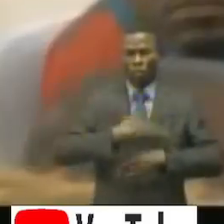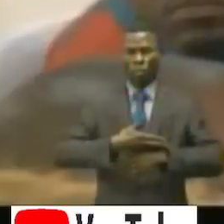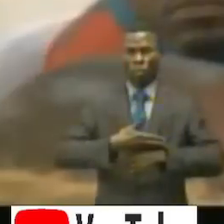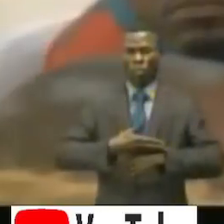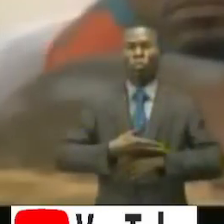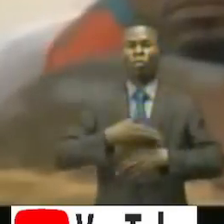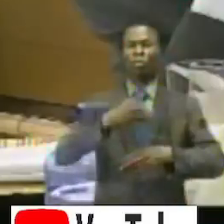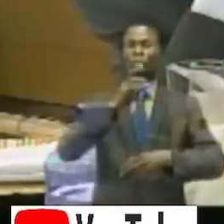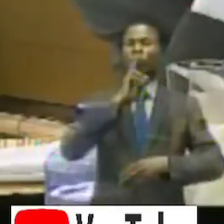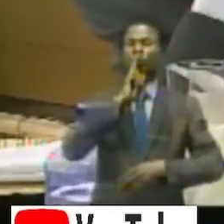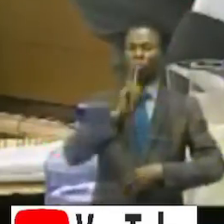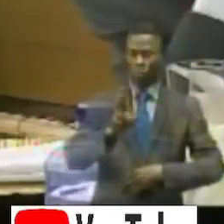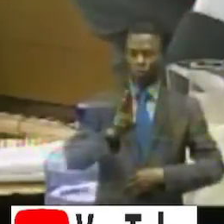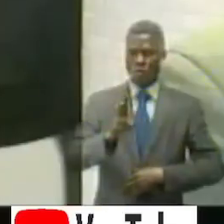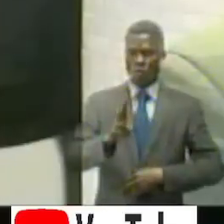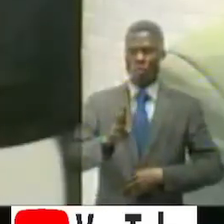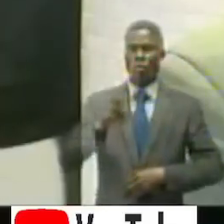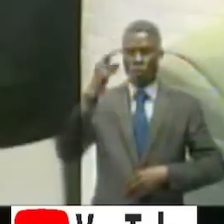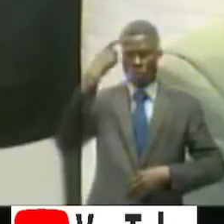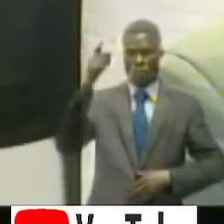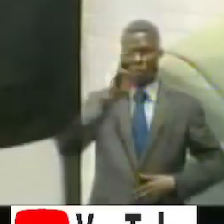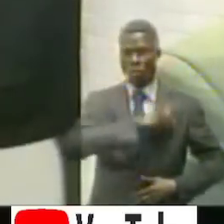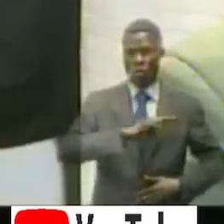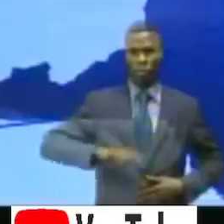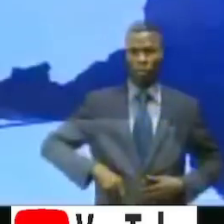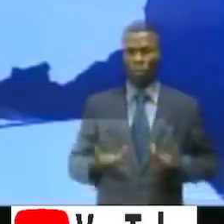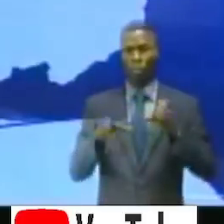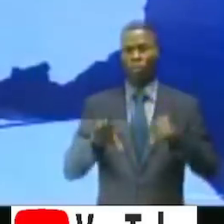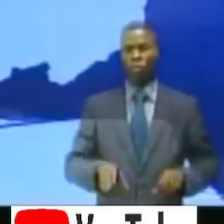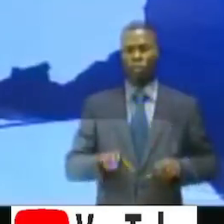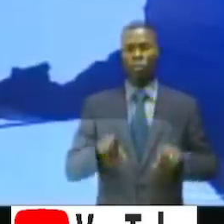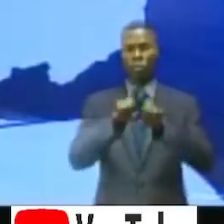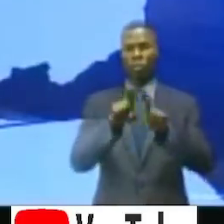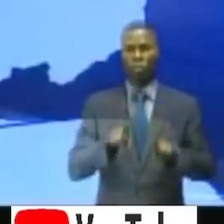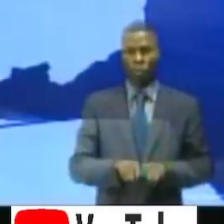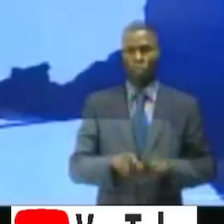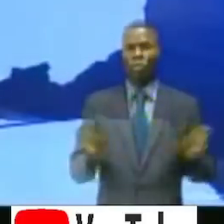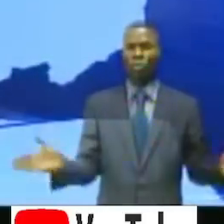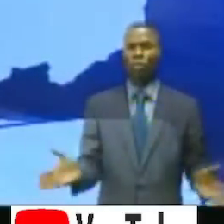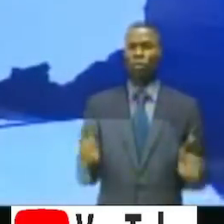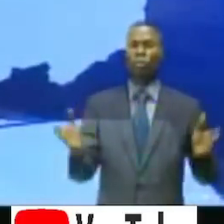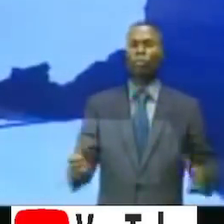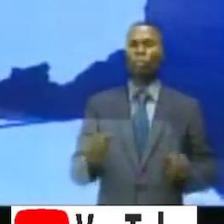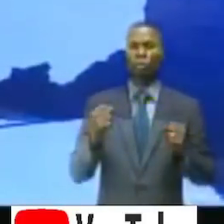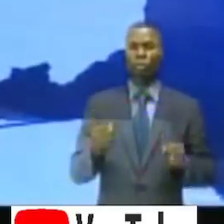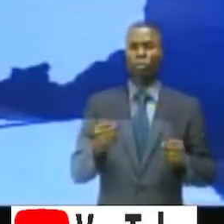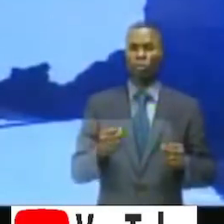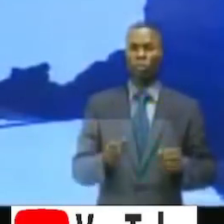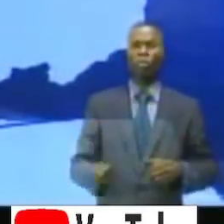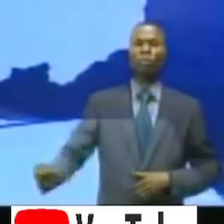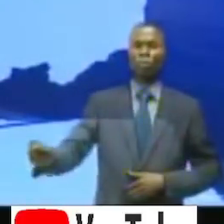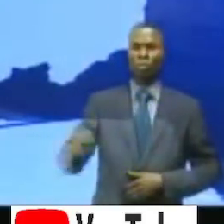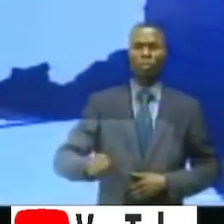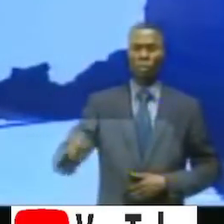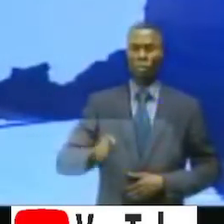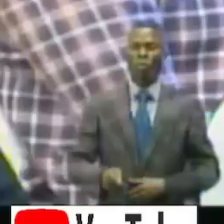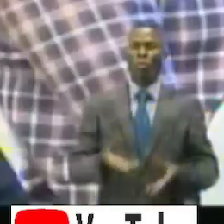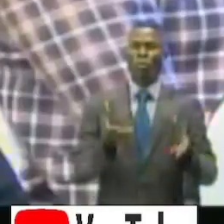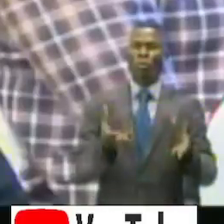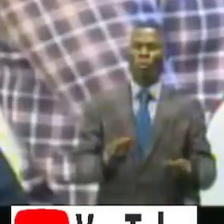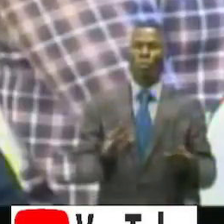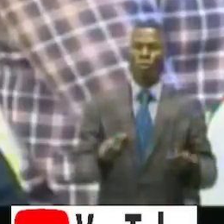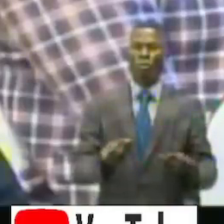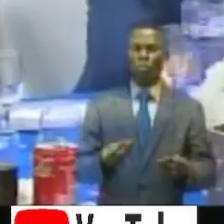donc vitales pour la République démocratique du Congo. Aussi renforcent-elles la territoriale et facilitent la vie